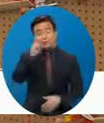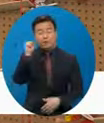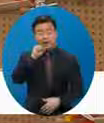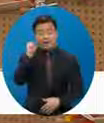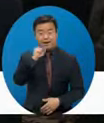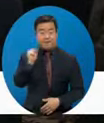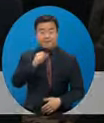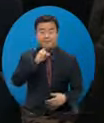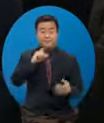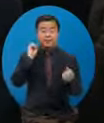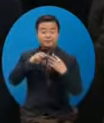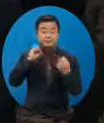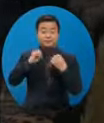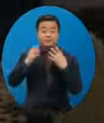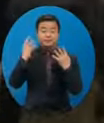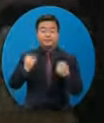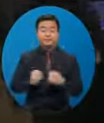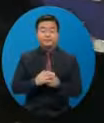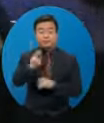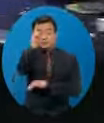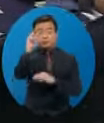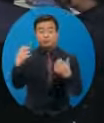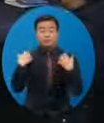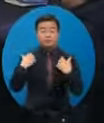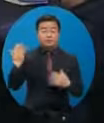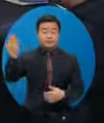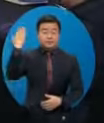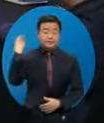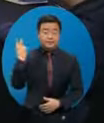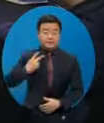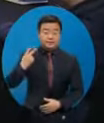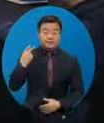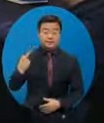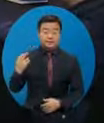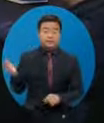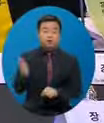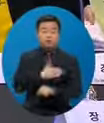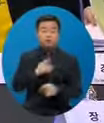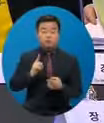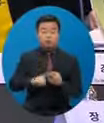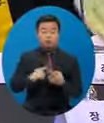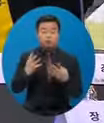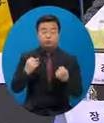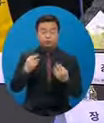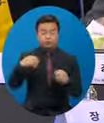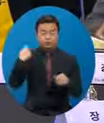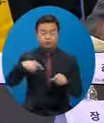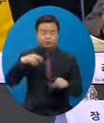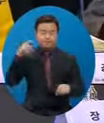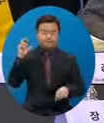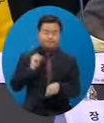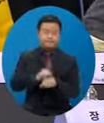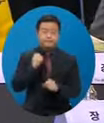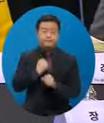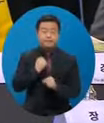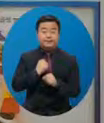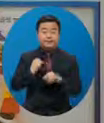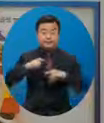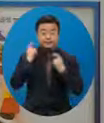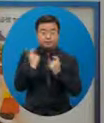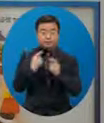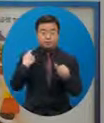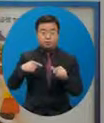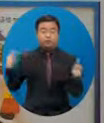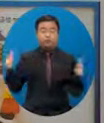반응들이 많았고요. 정부는 지난 2012년부터 수학 수업을 내실화하고 사교육 부담을 완화하겠다며